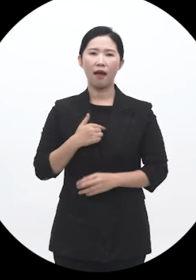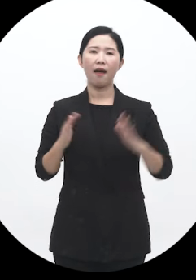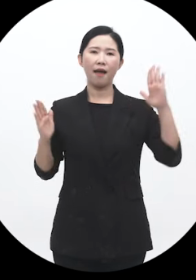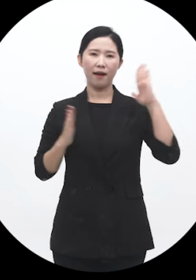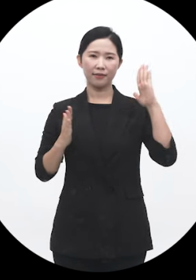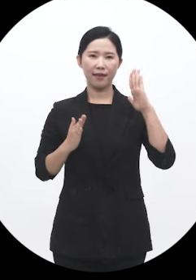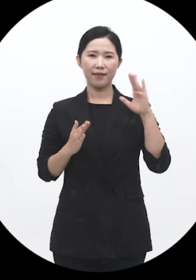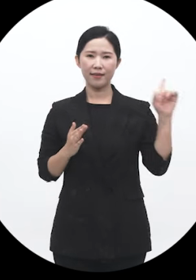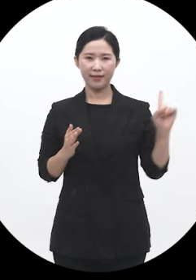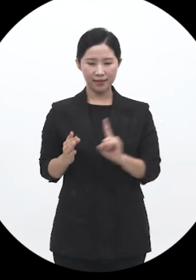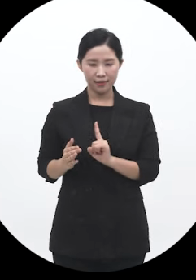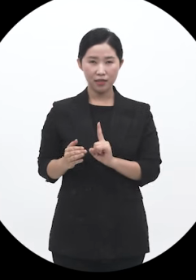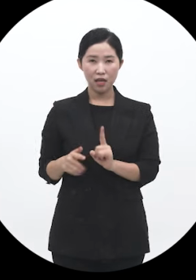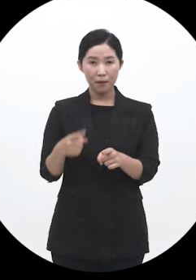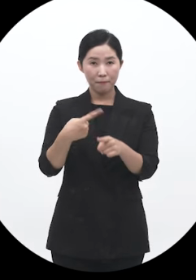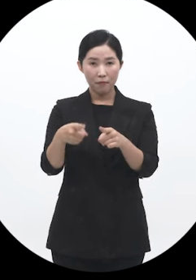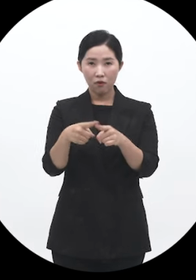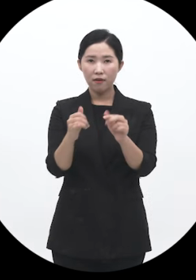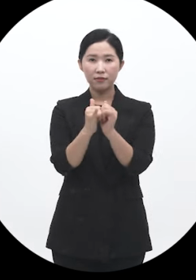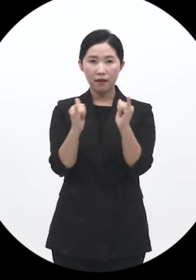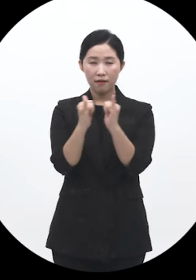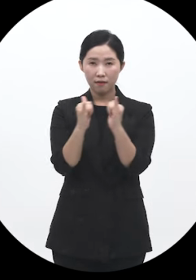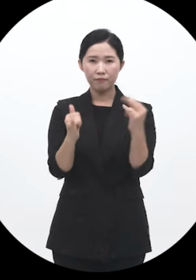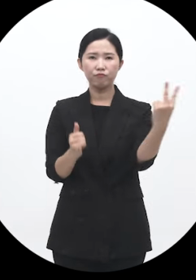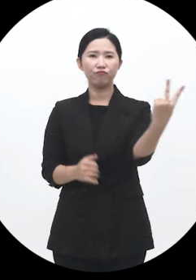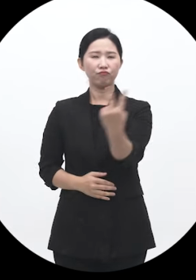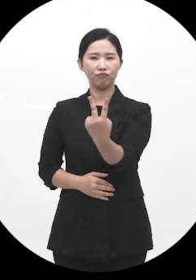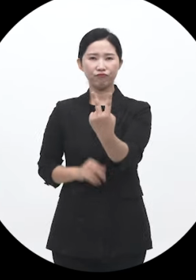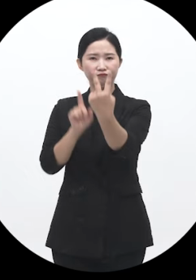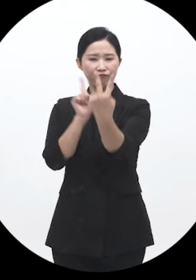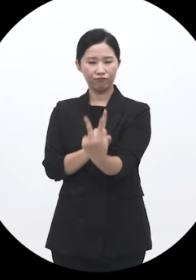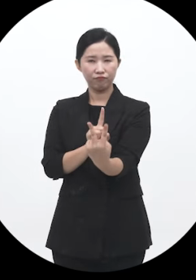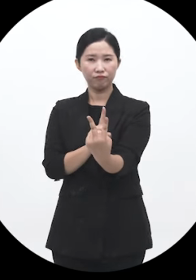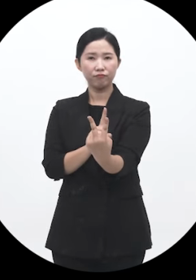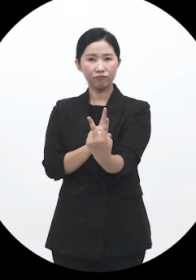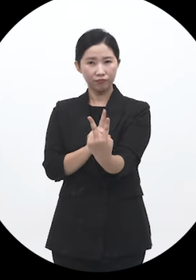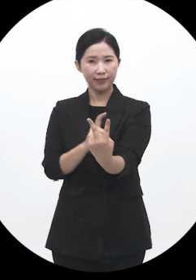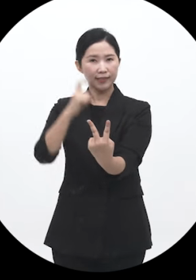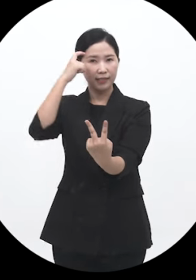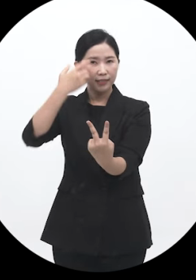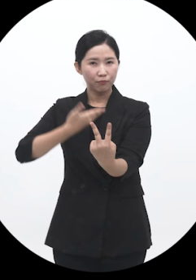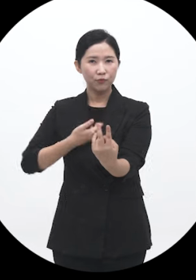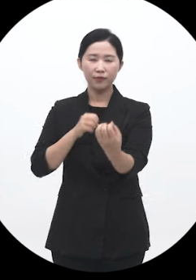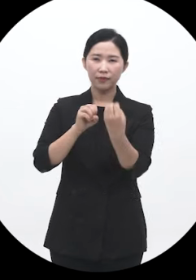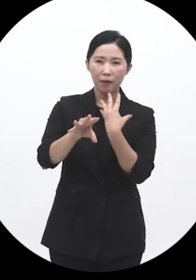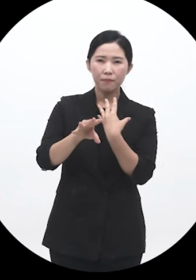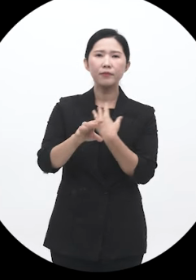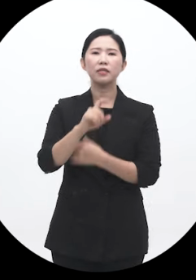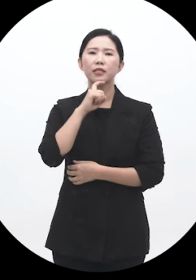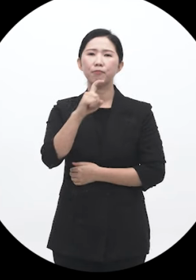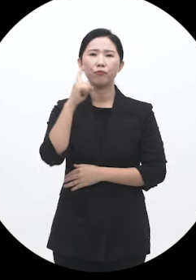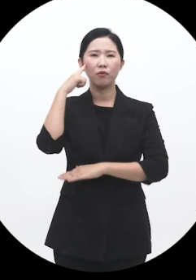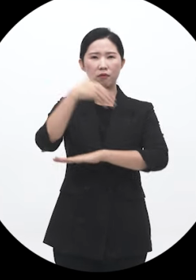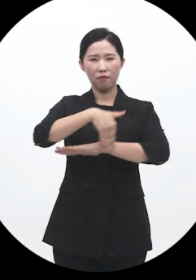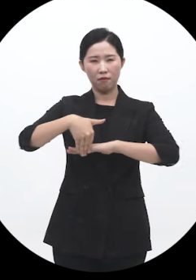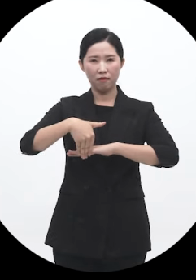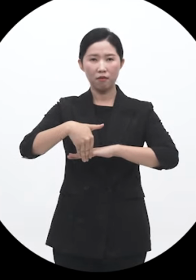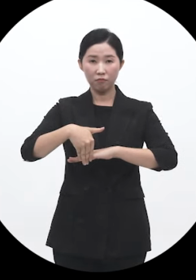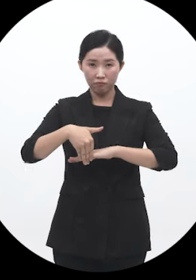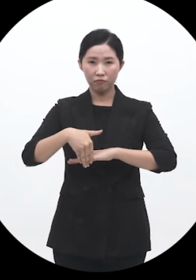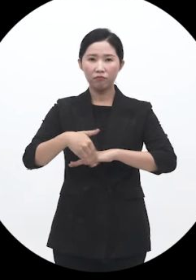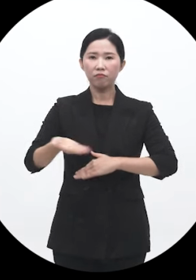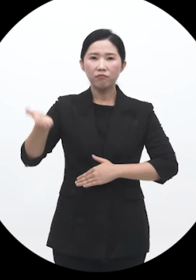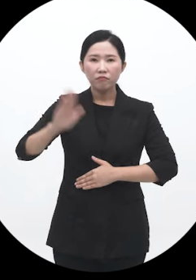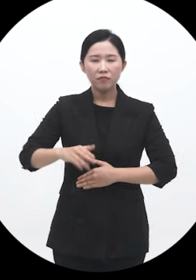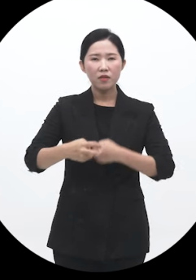대해 면접평가자 2인이 10분 이내로 질문하고 답하는 형태로 진행되며 의예과는